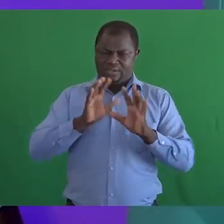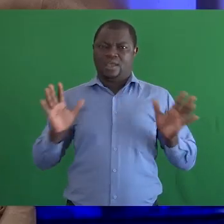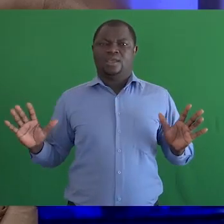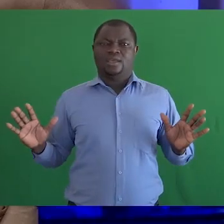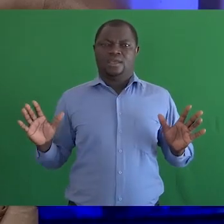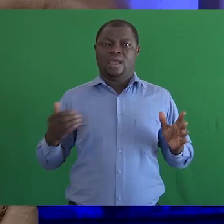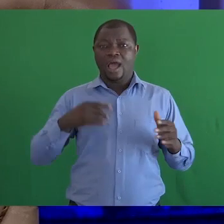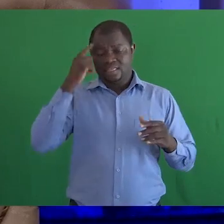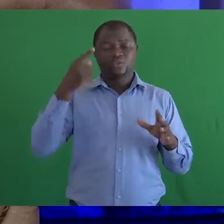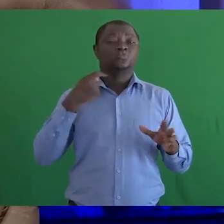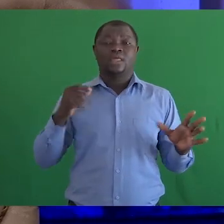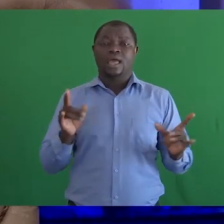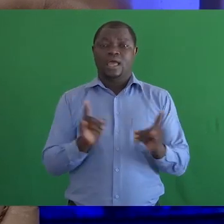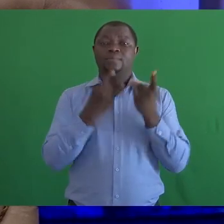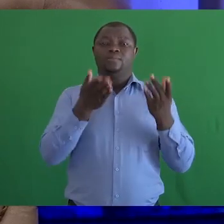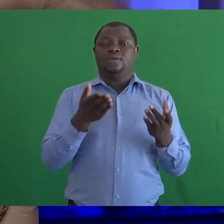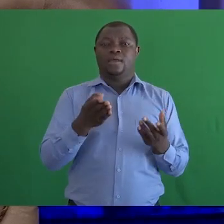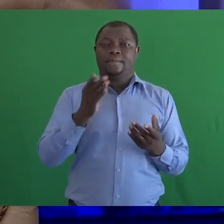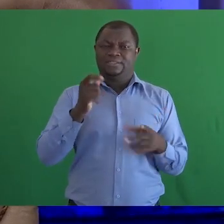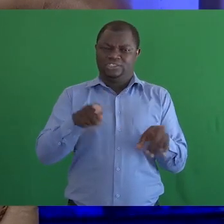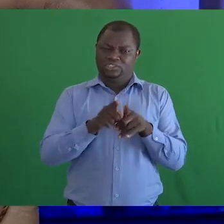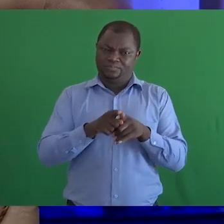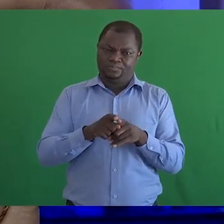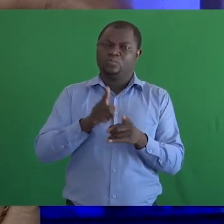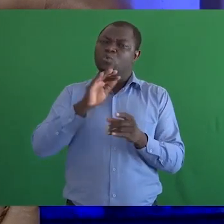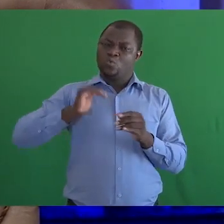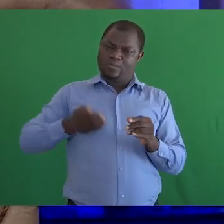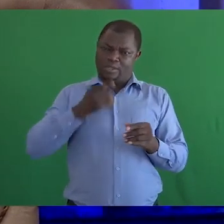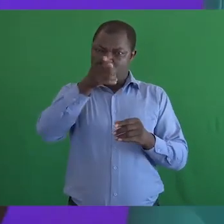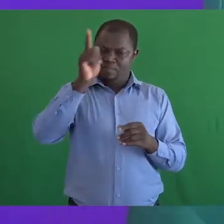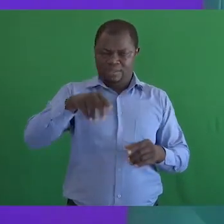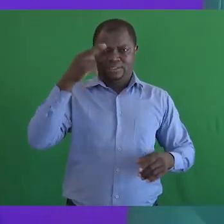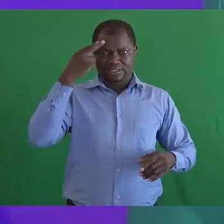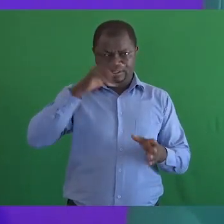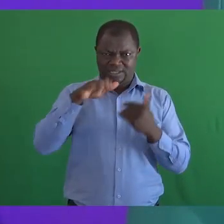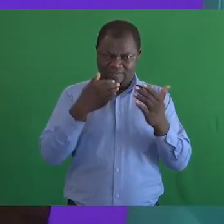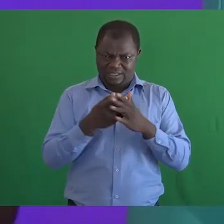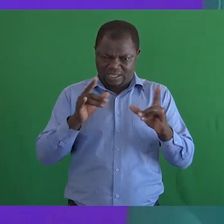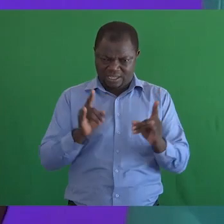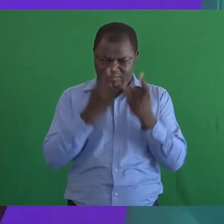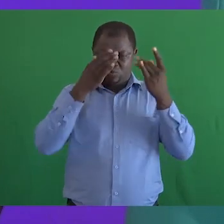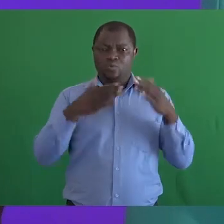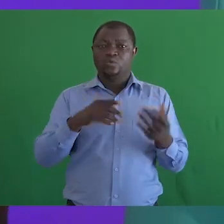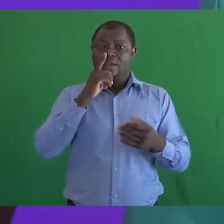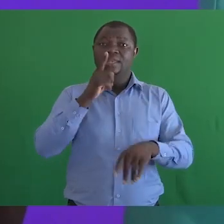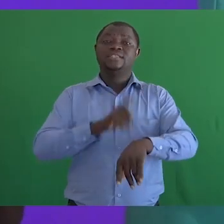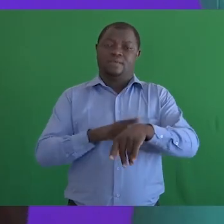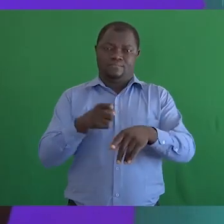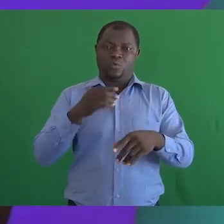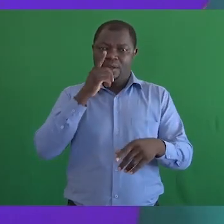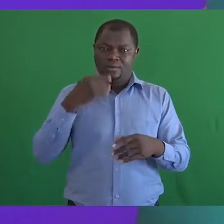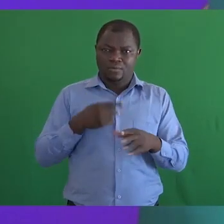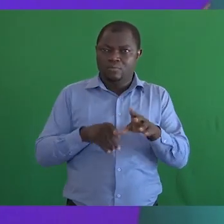kuti zvinhu zvichaitika asi semudzimai munhu anenge achifanira kuhwisa kuti zvii zvandichasangana nazvo panguva iyi yandinenge